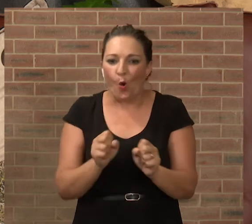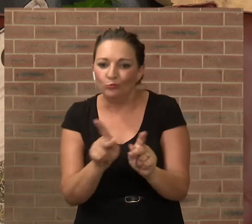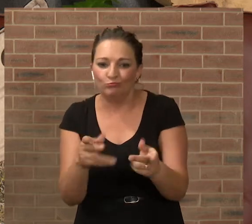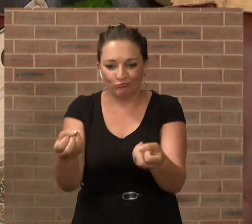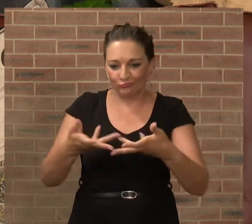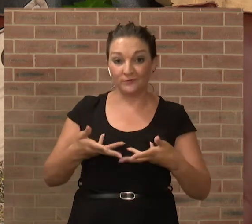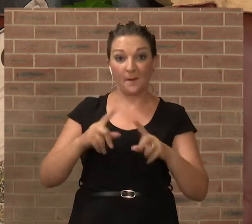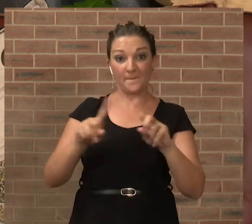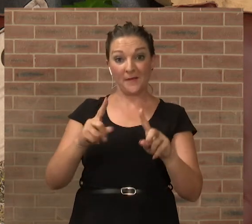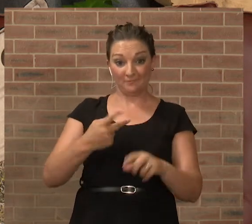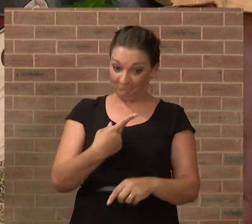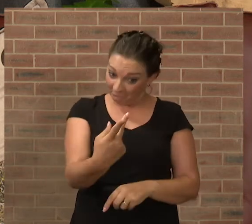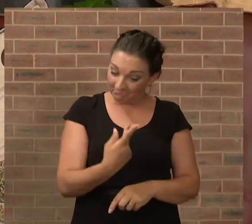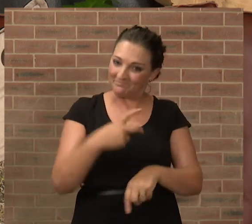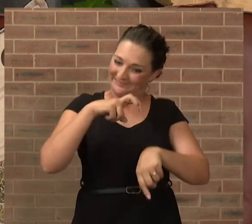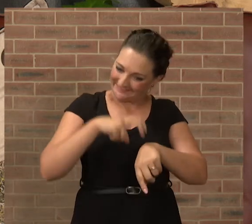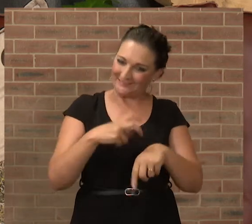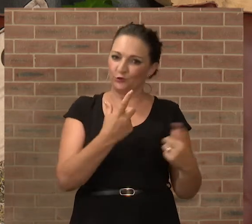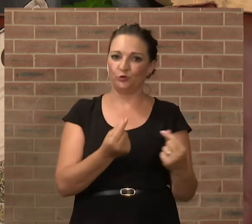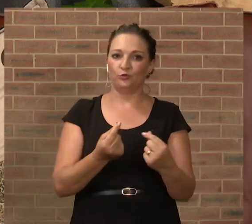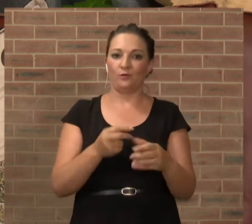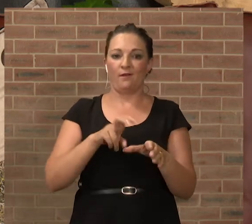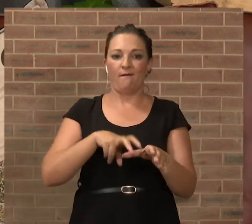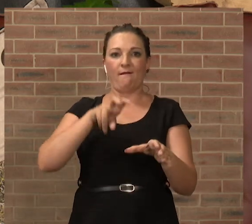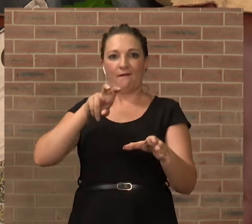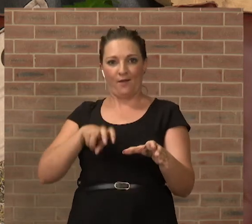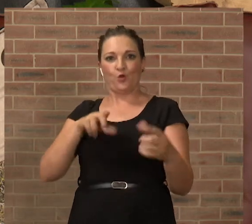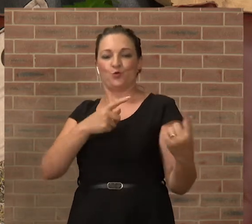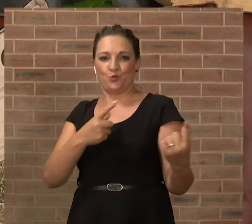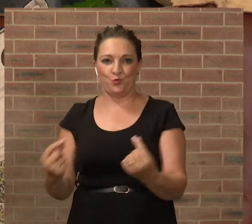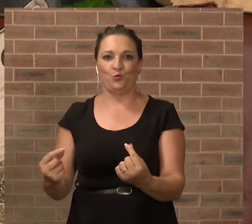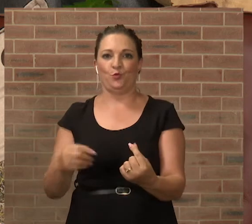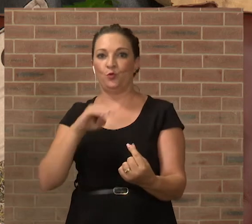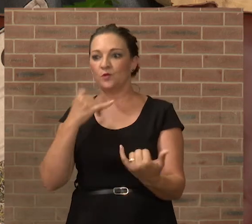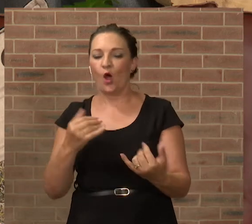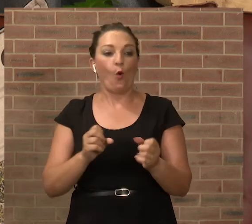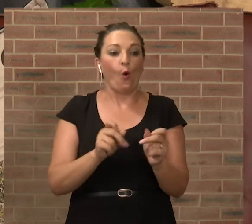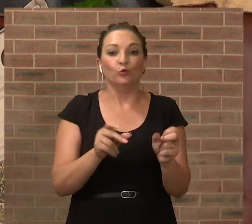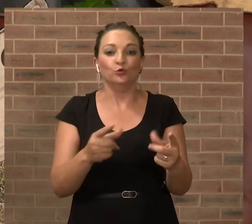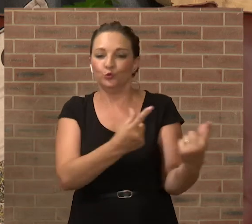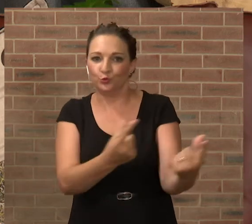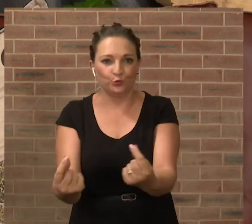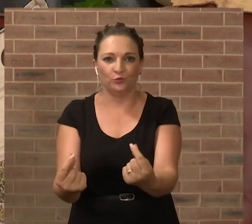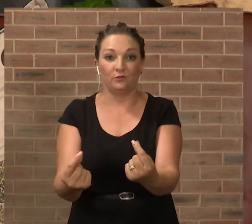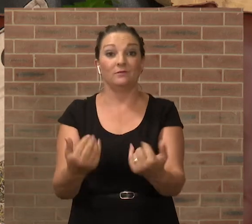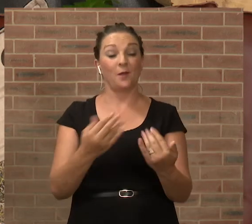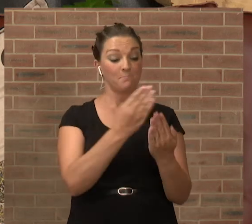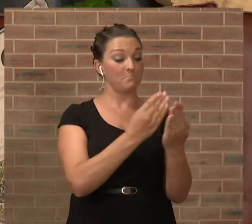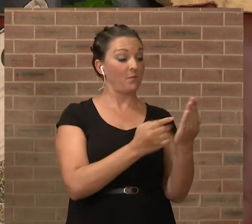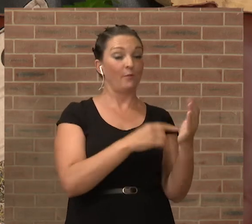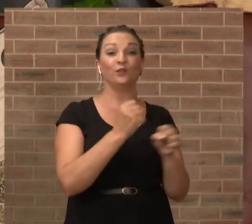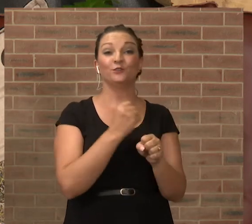en geleenthede en vermoëns, maar ek en jij moet uit ons gemakzone beweeg en hier geleenthede